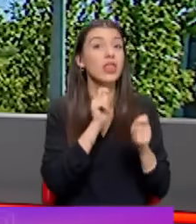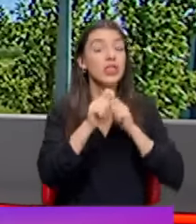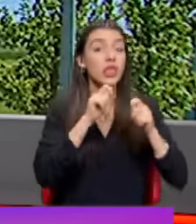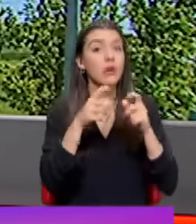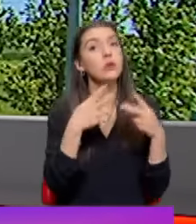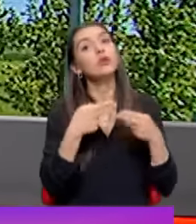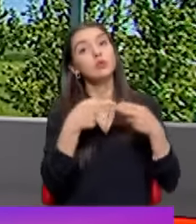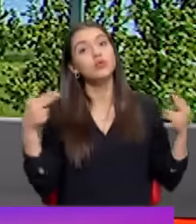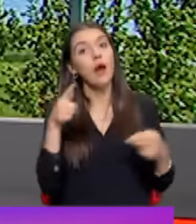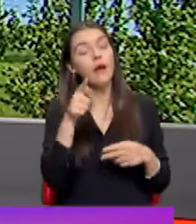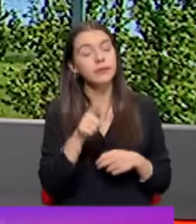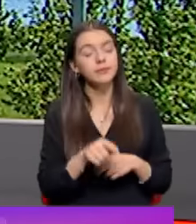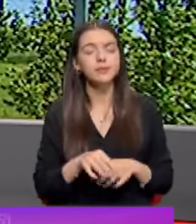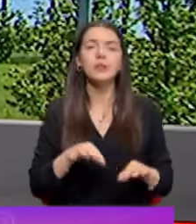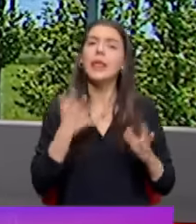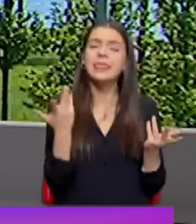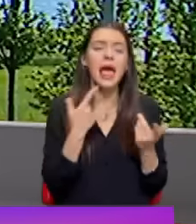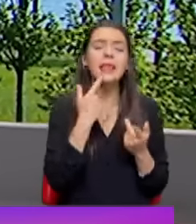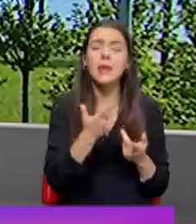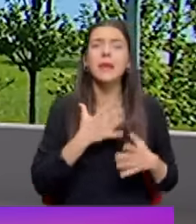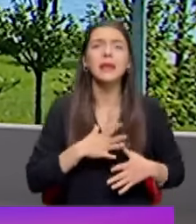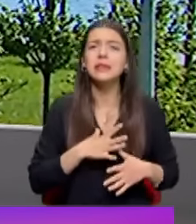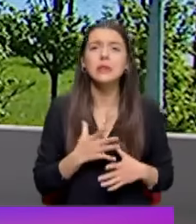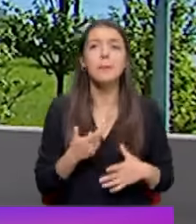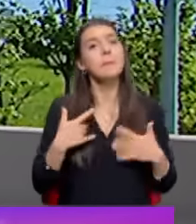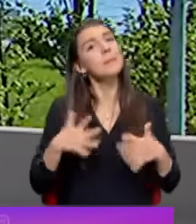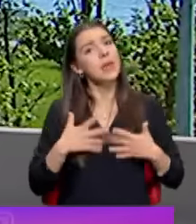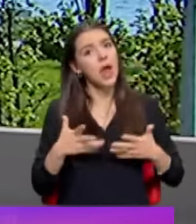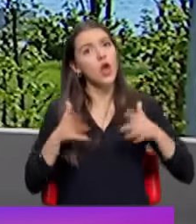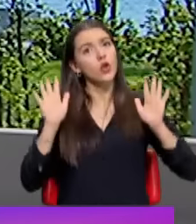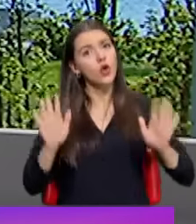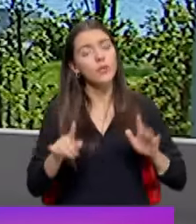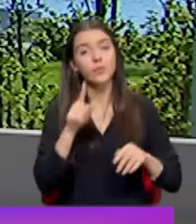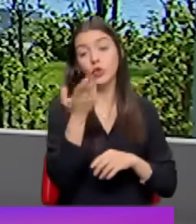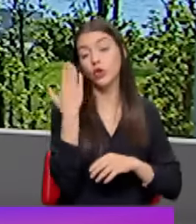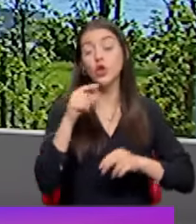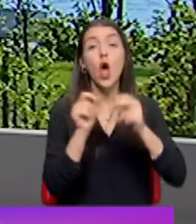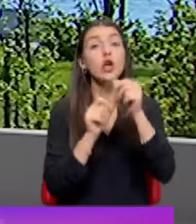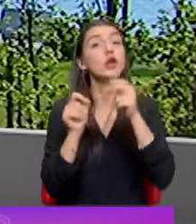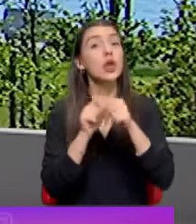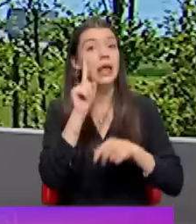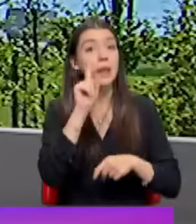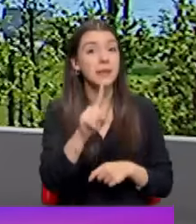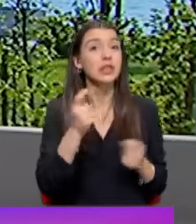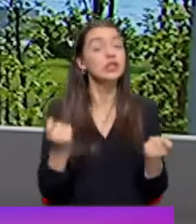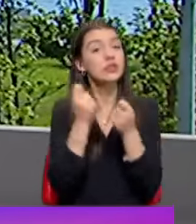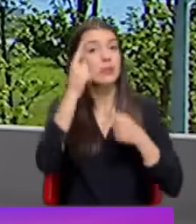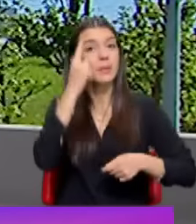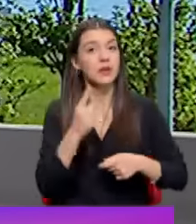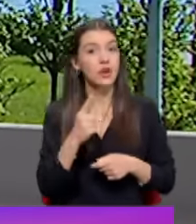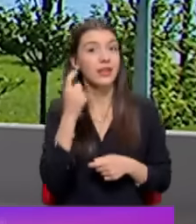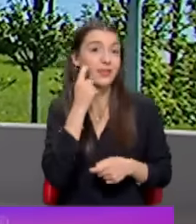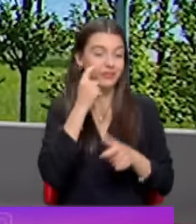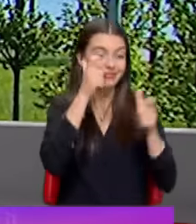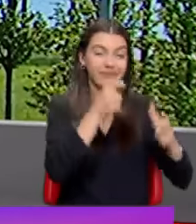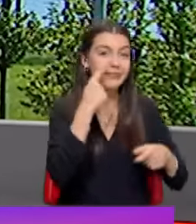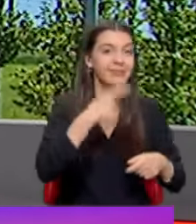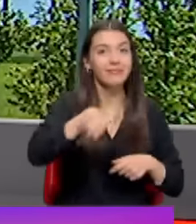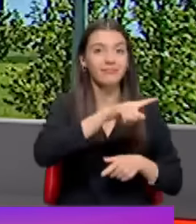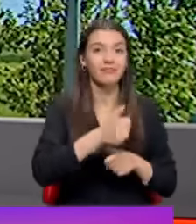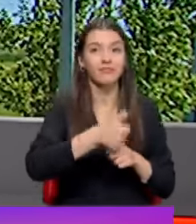söyleyelim. Ne demek istediğinizi merak ediyoruz. Dün itibariyle Özgür Özel bir Çalıştay başlangıcı yaptı. Anıtkabir'de açılışı yapmak